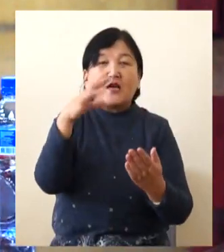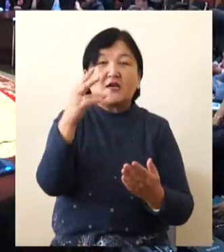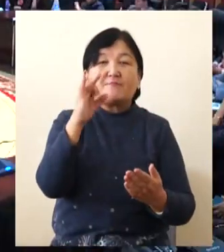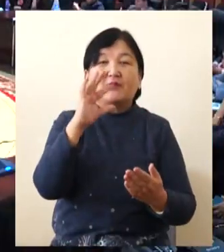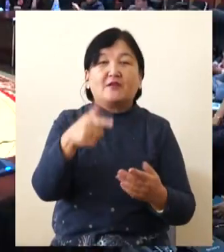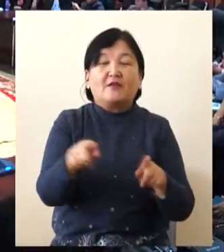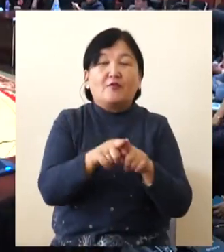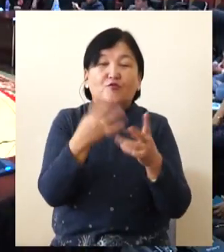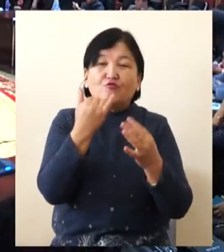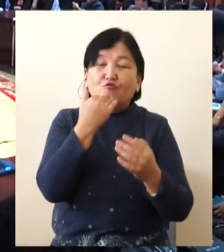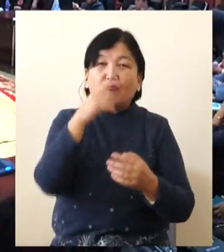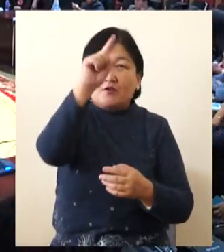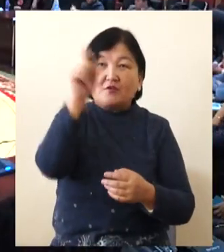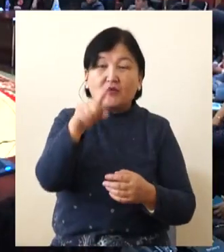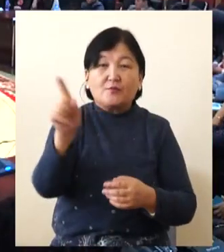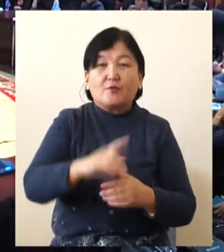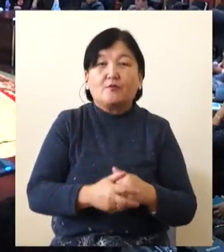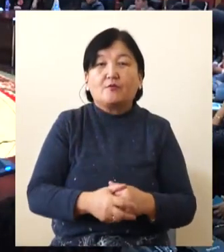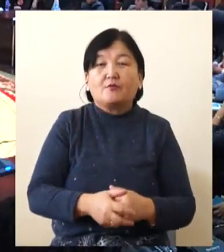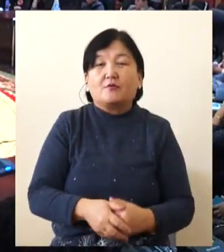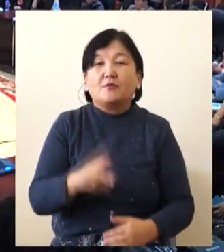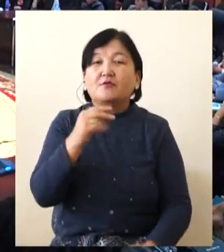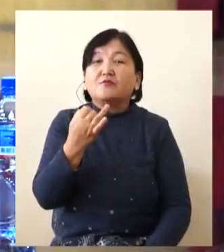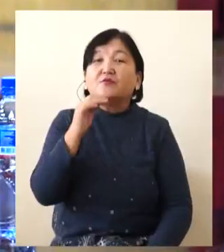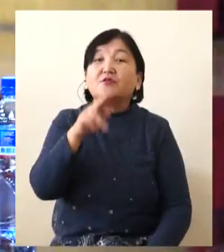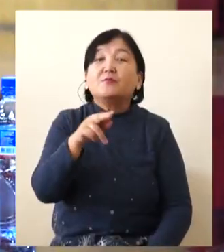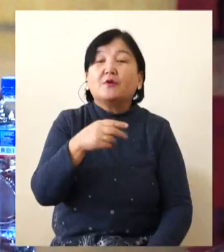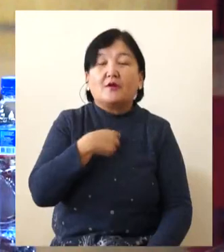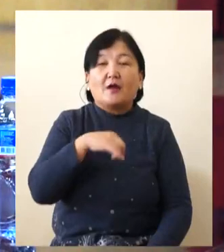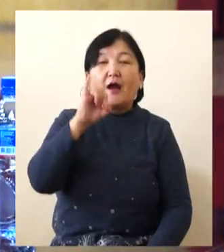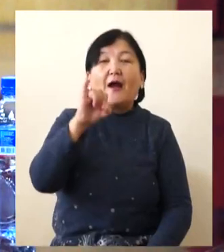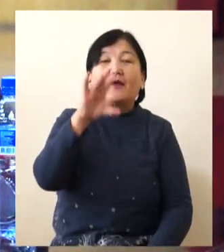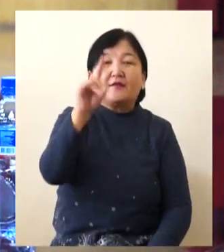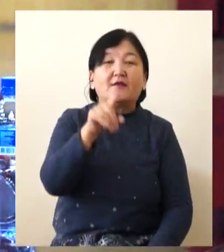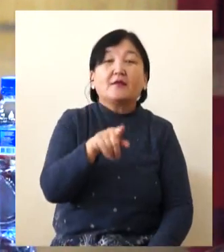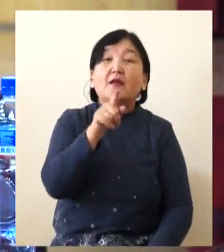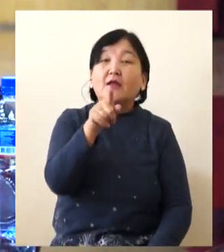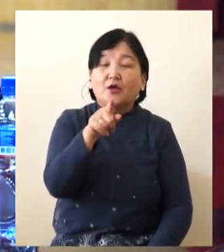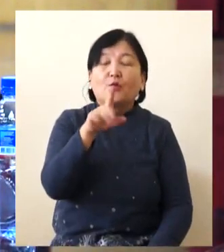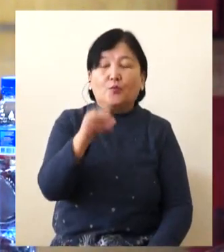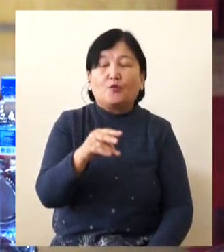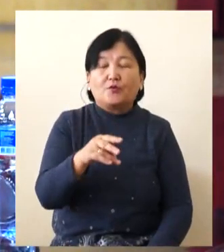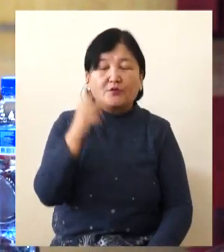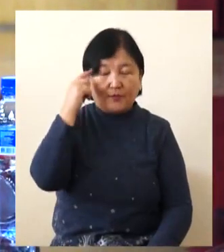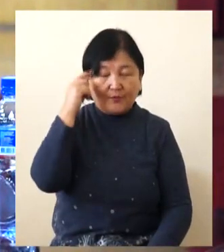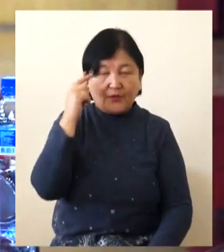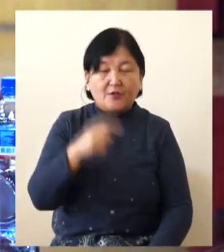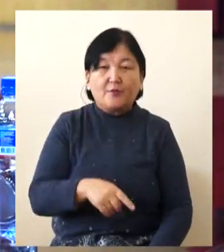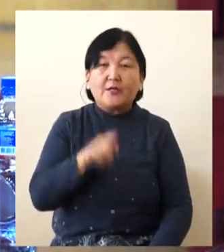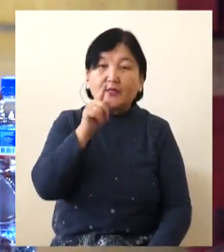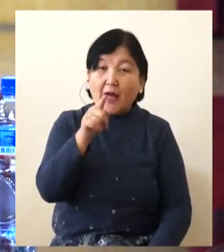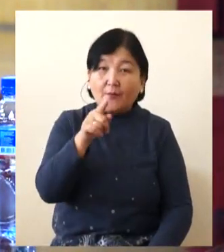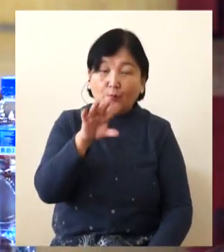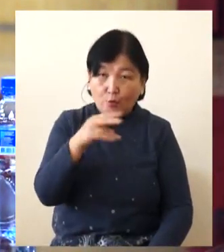асууж болохгүй л дээ. Орон даяар нөгөө чип нь таны ID мөн гэсэн болбол болно. Энэ бол та бол та.